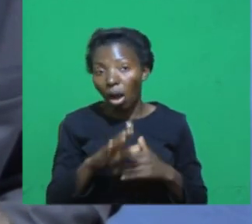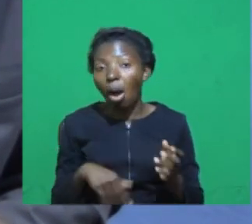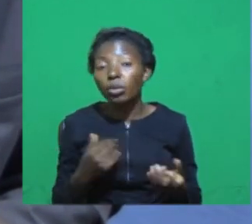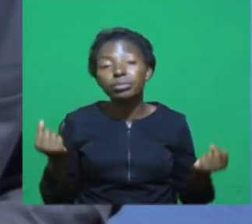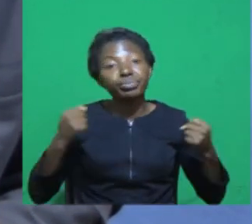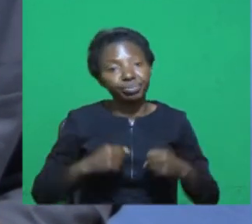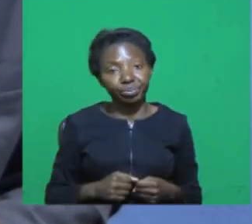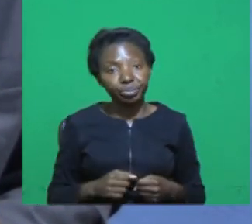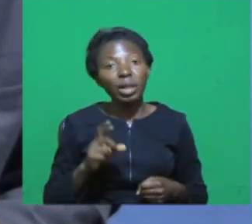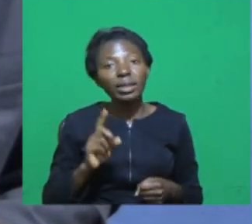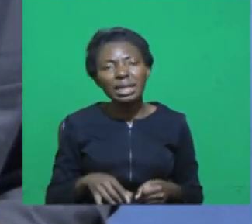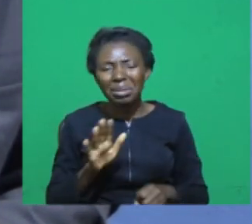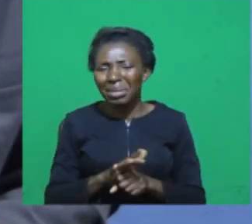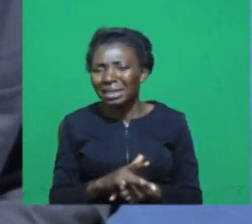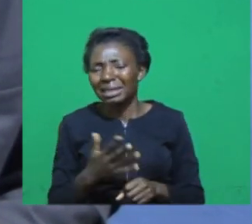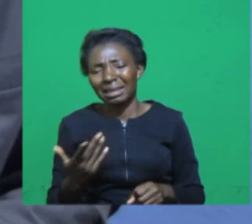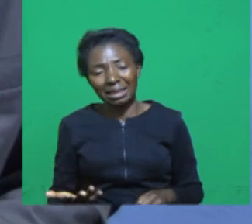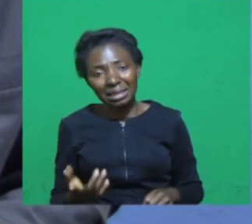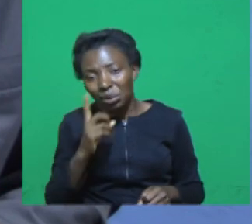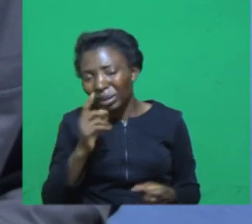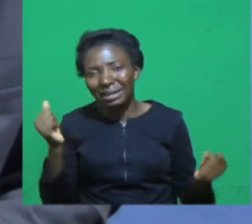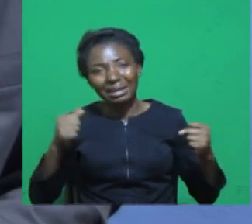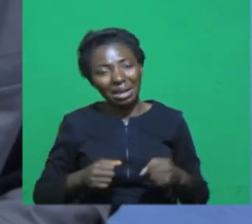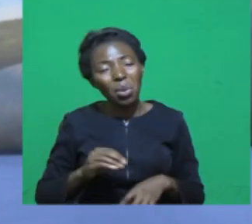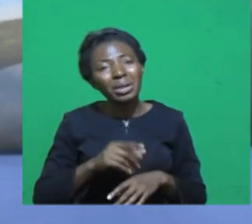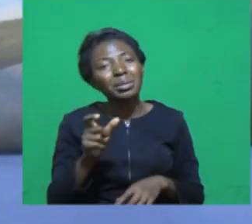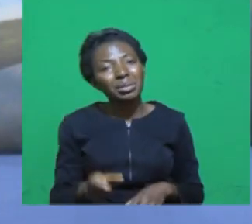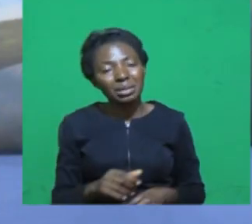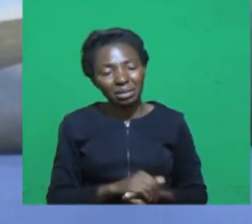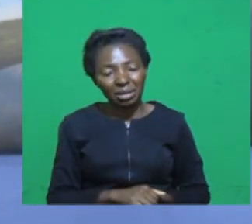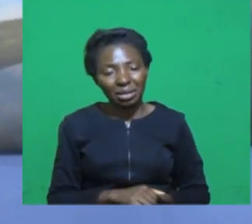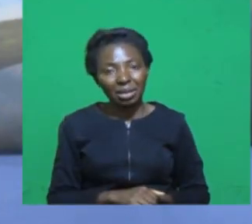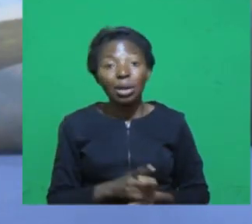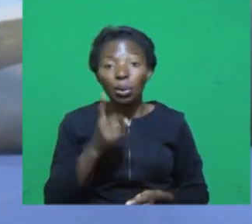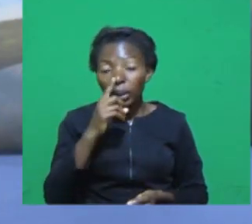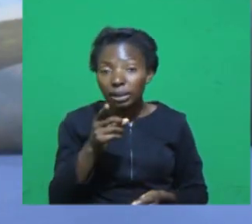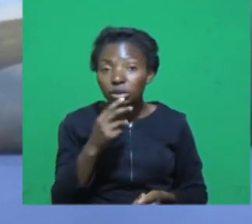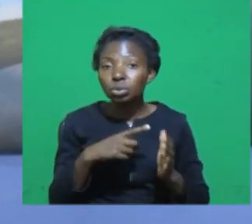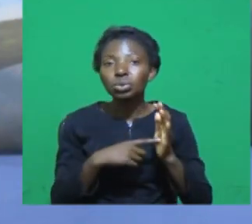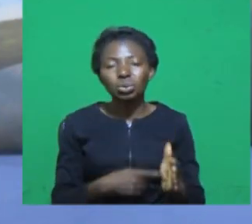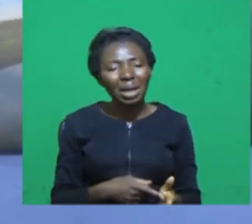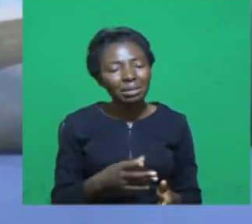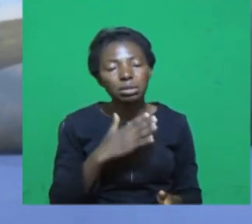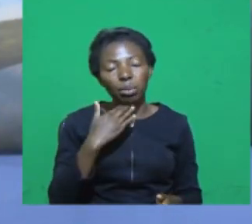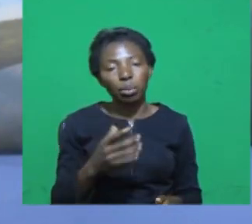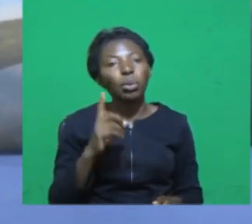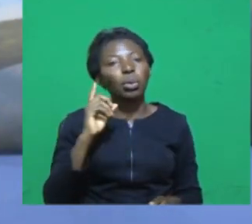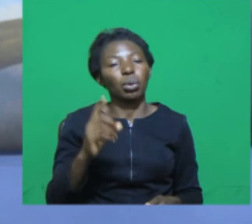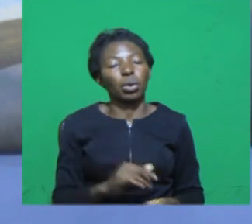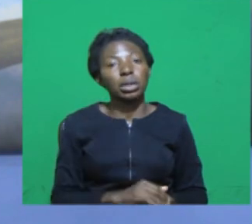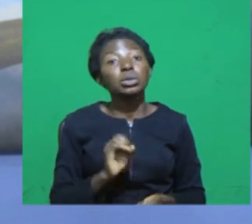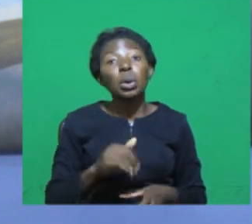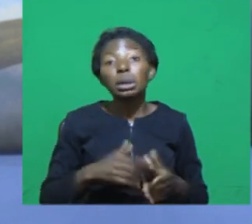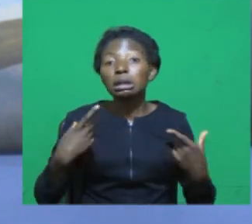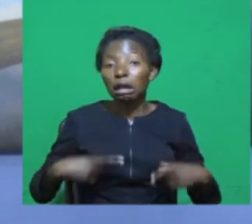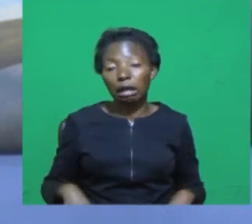Okay. Kuti kuwanda kwezvinhu zviri loud pamunhu uyu, ari iye ari kutoratidza kuti ari kunyangadza Mwari. Saka